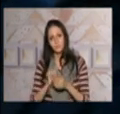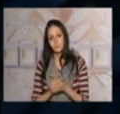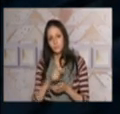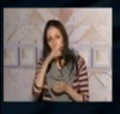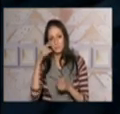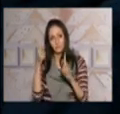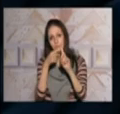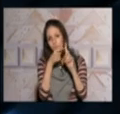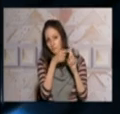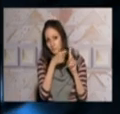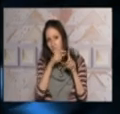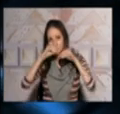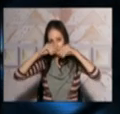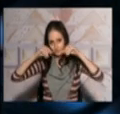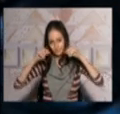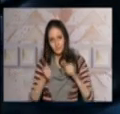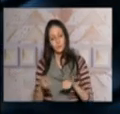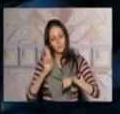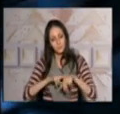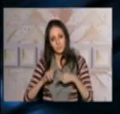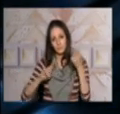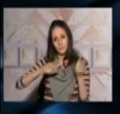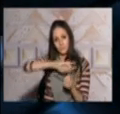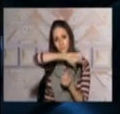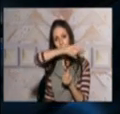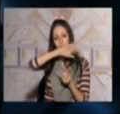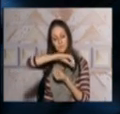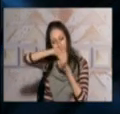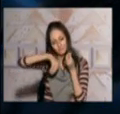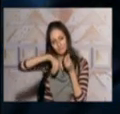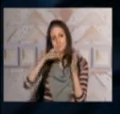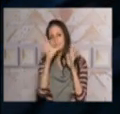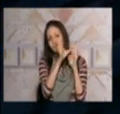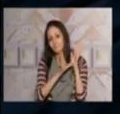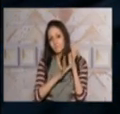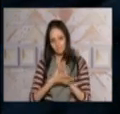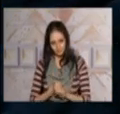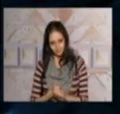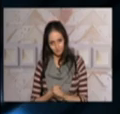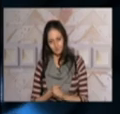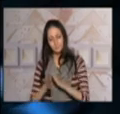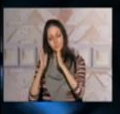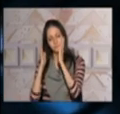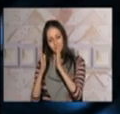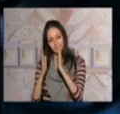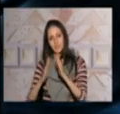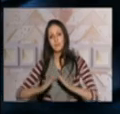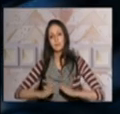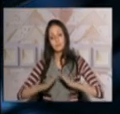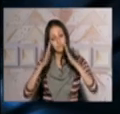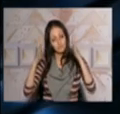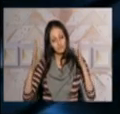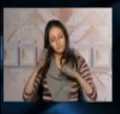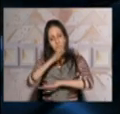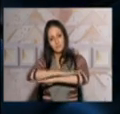المخدرات، ثم أيضا الهجرة غير المشروعة. ومصر لديها سجل حافل محترم يحترمه